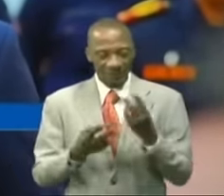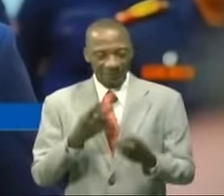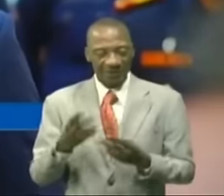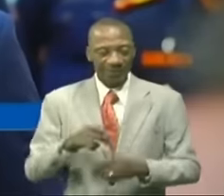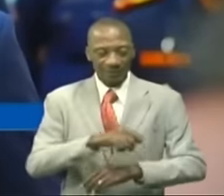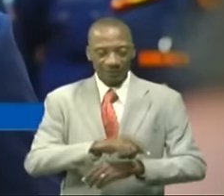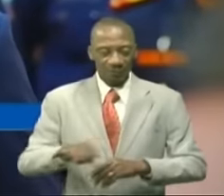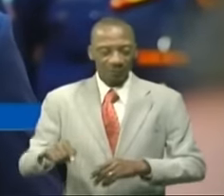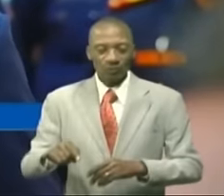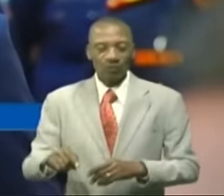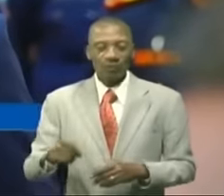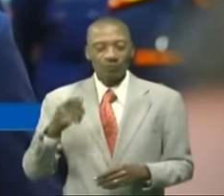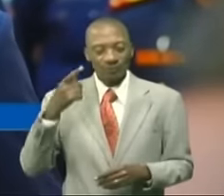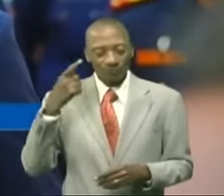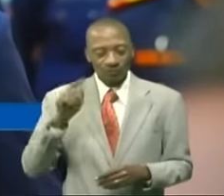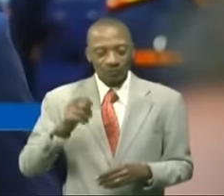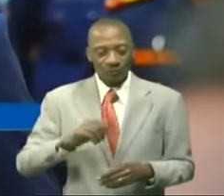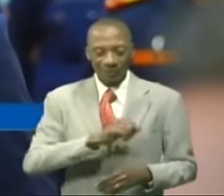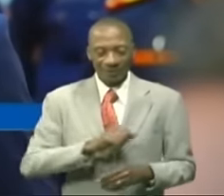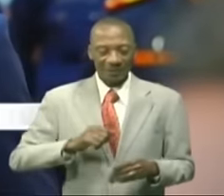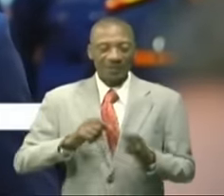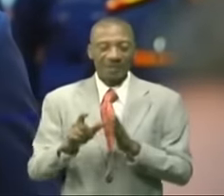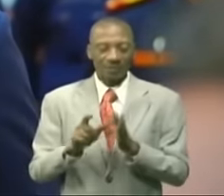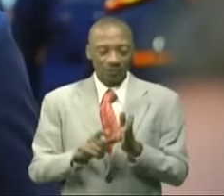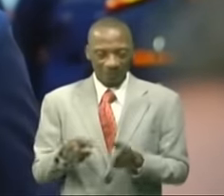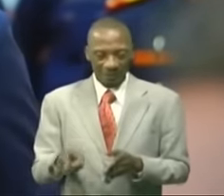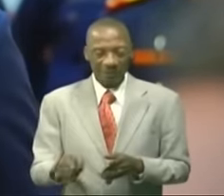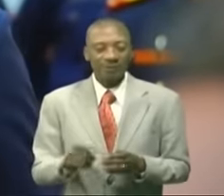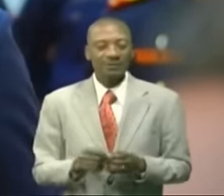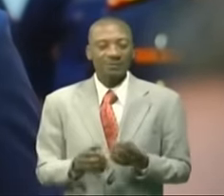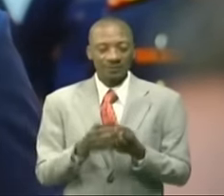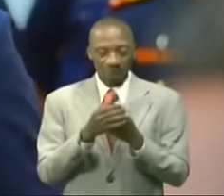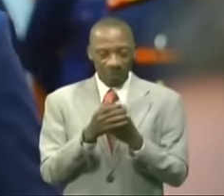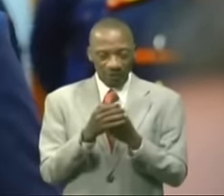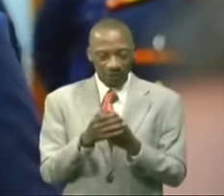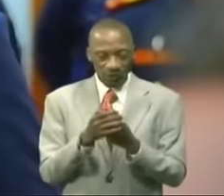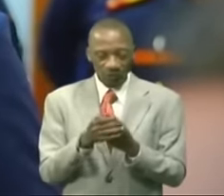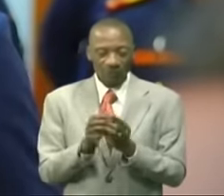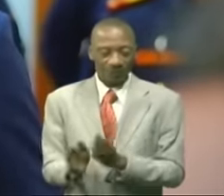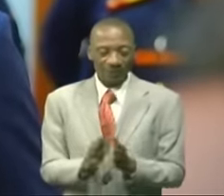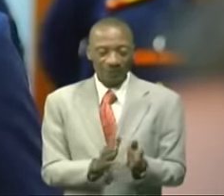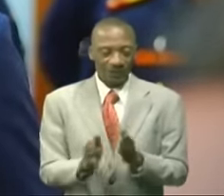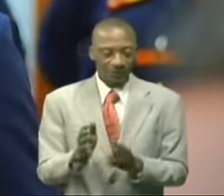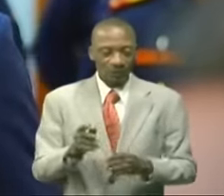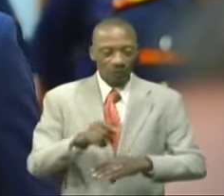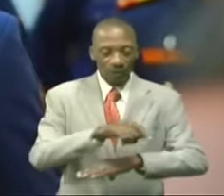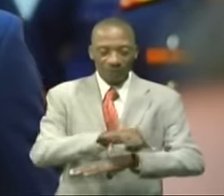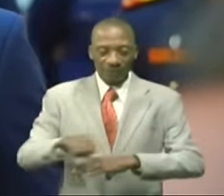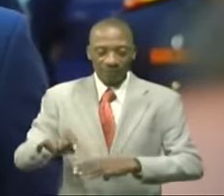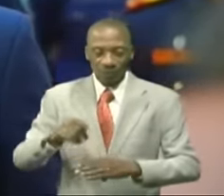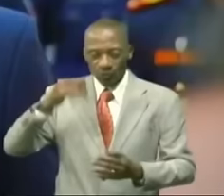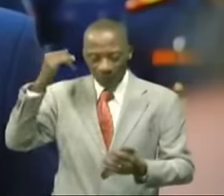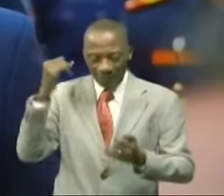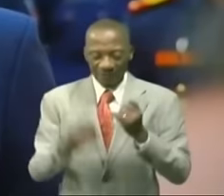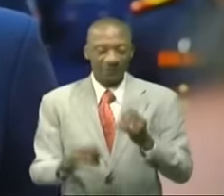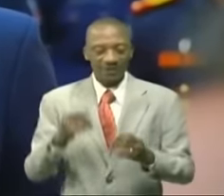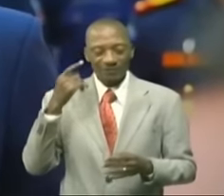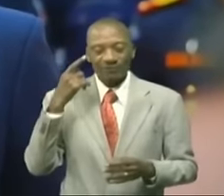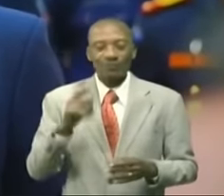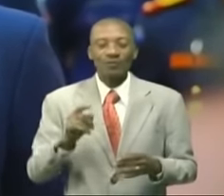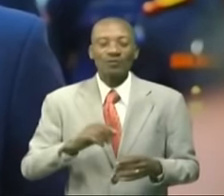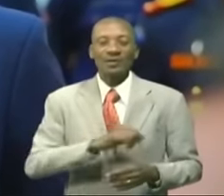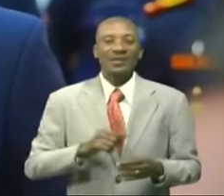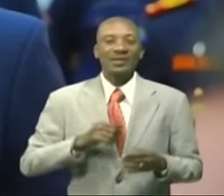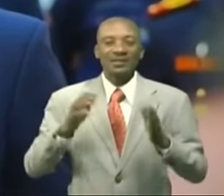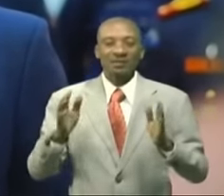important pour nous d'avoir cette communication avec le bureau du Sénat pour les rassurer aussi que ces élections vont se dérouler dans la sécurité